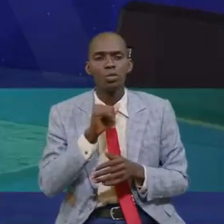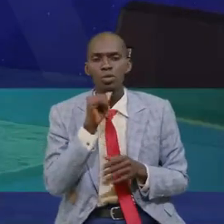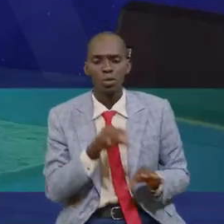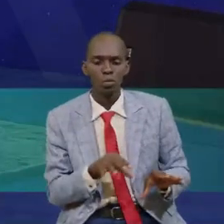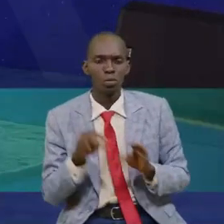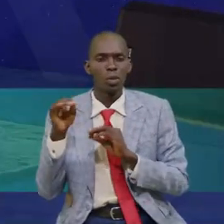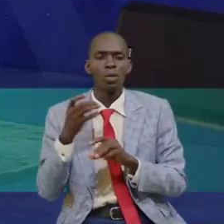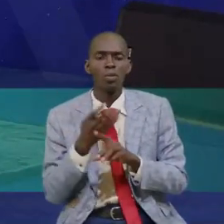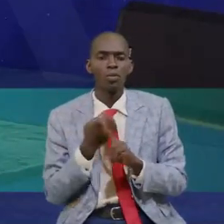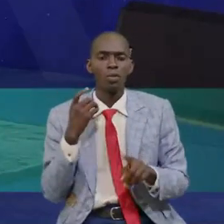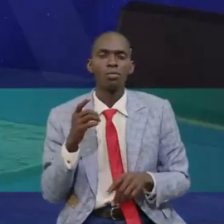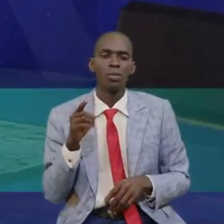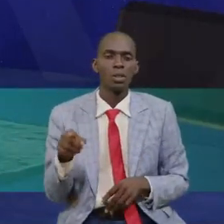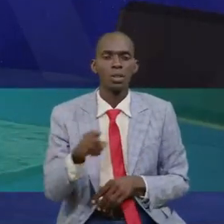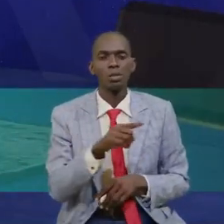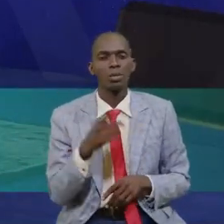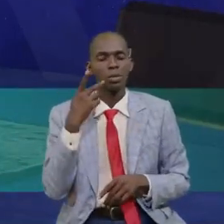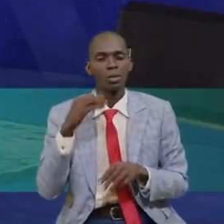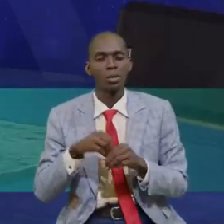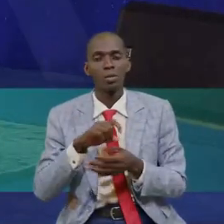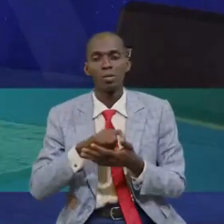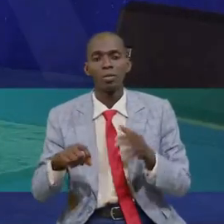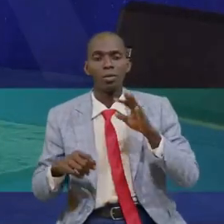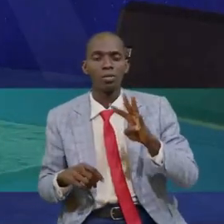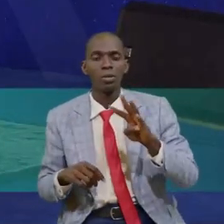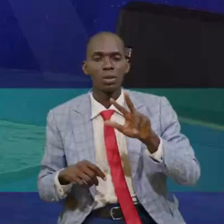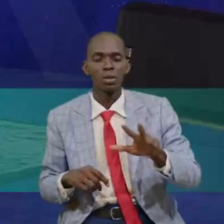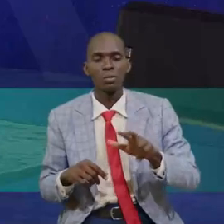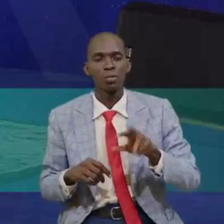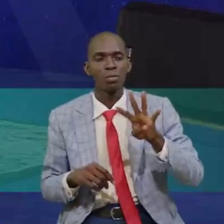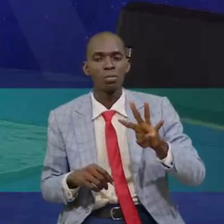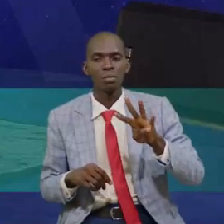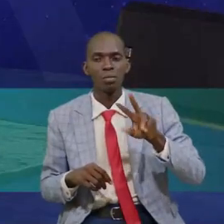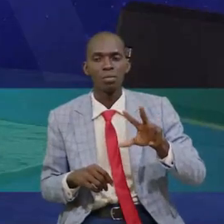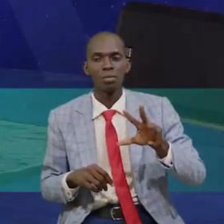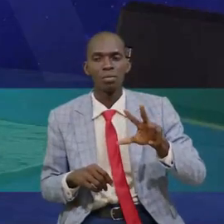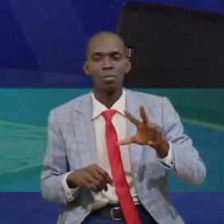D'ailleurs, lui demande de ne pas le quitter. Verset 43.